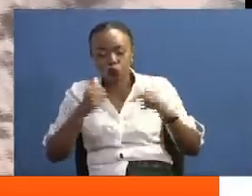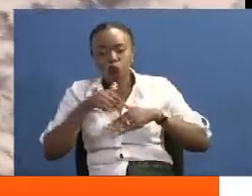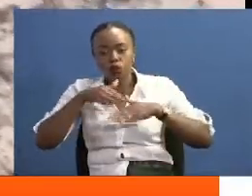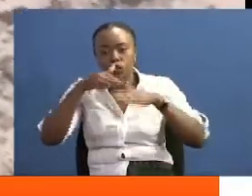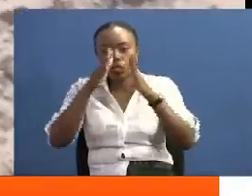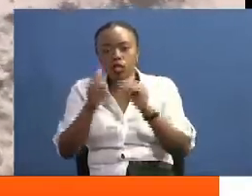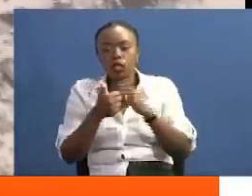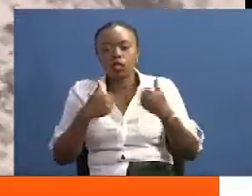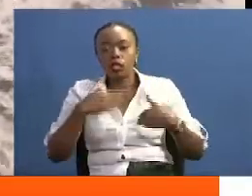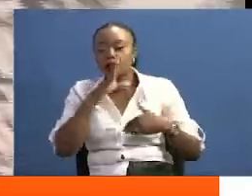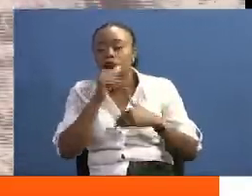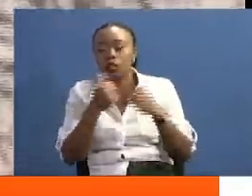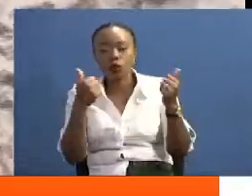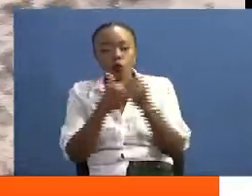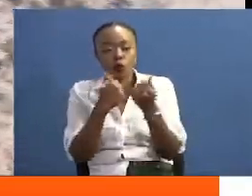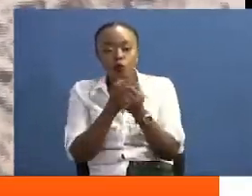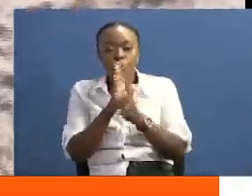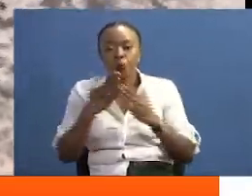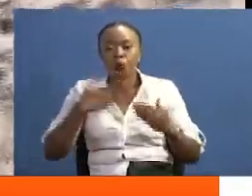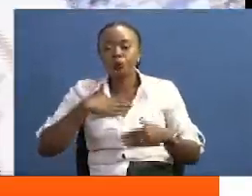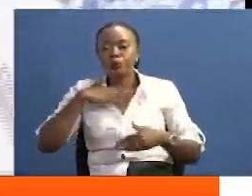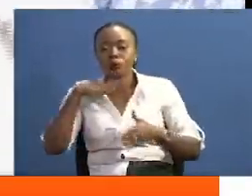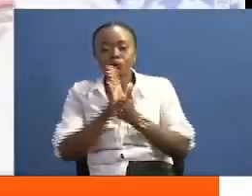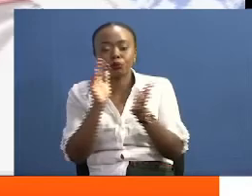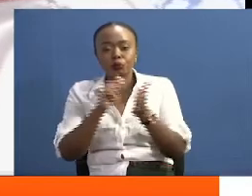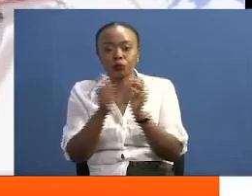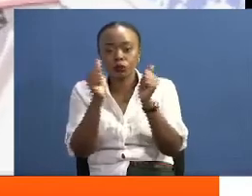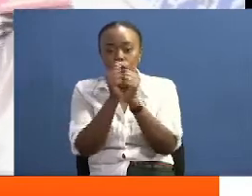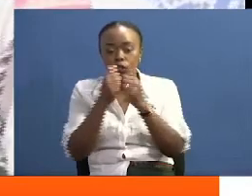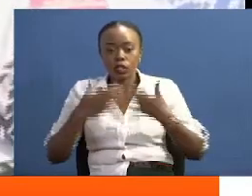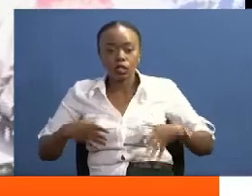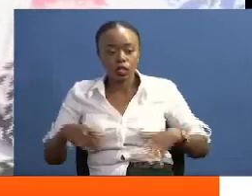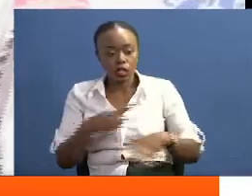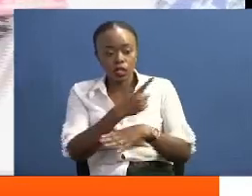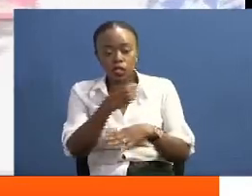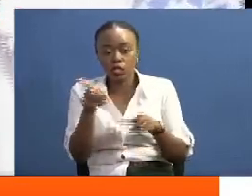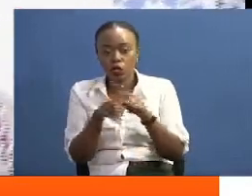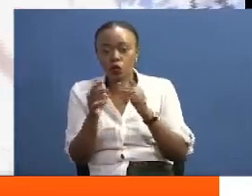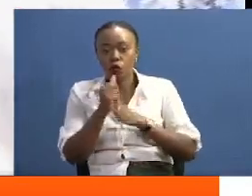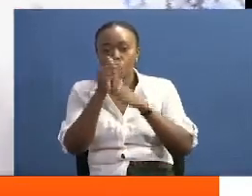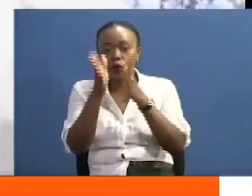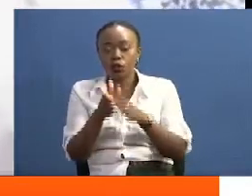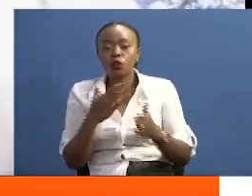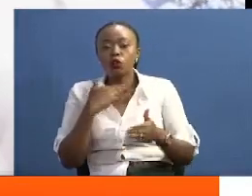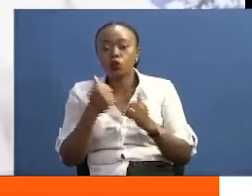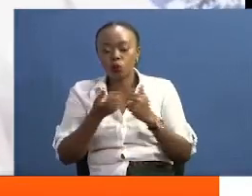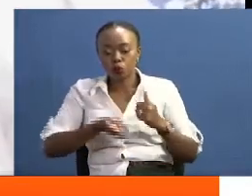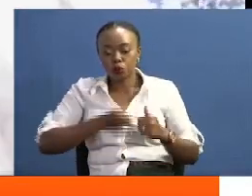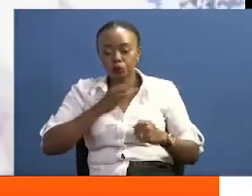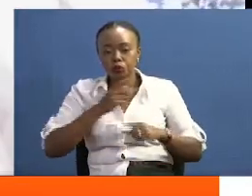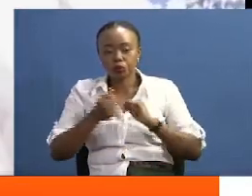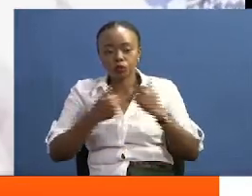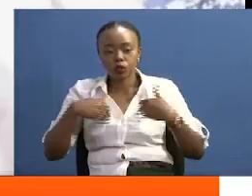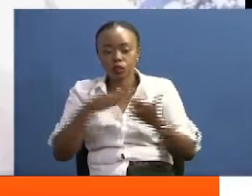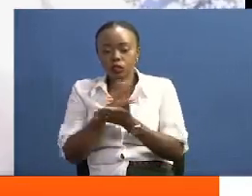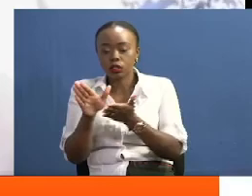kufuatia mapigano ambayo yamesababisha vifo vya zaidi ya watu 10, huku viongozi wakiwataka wenyeji